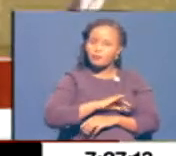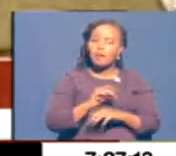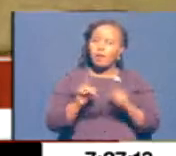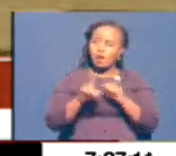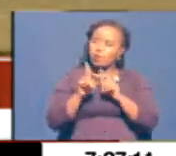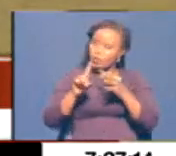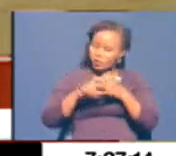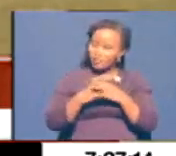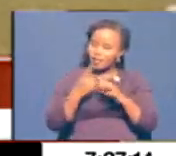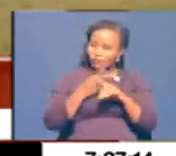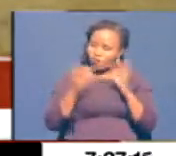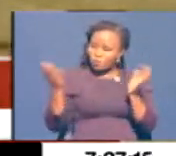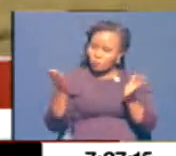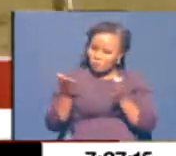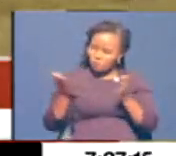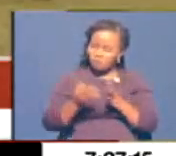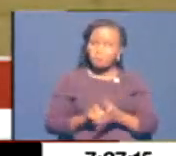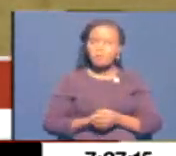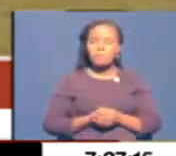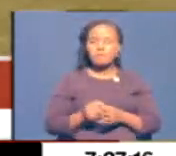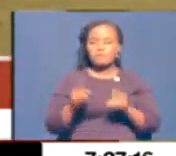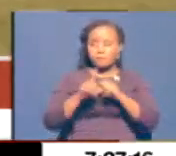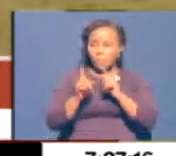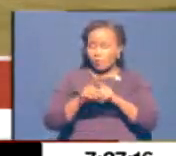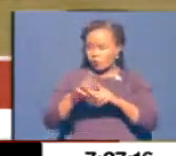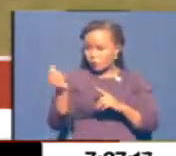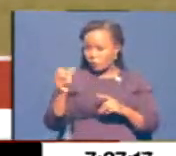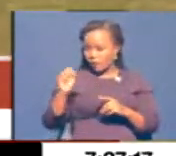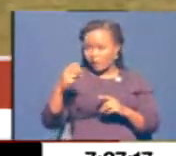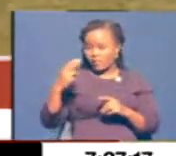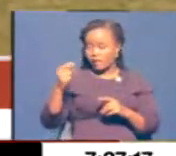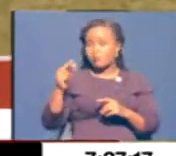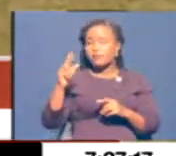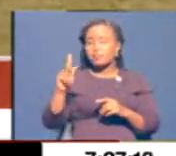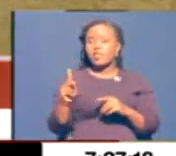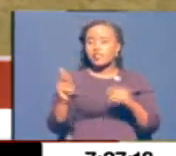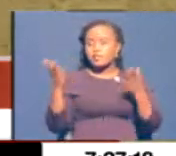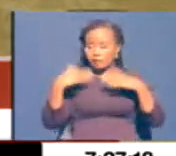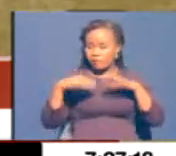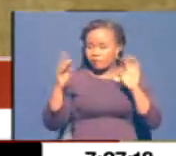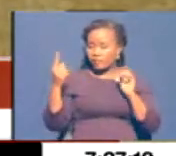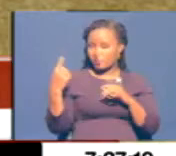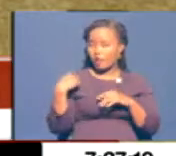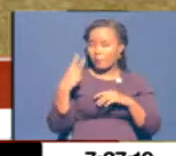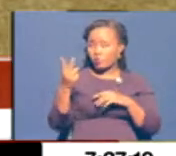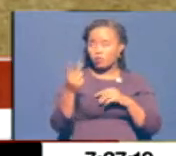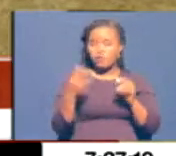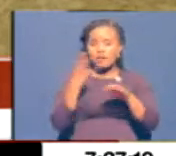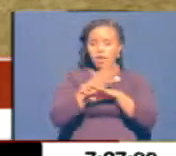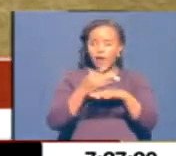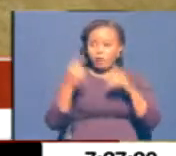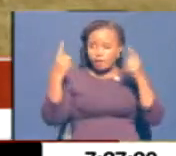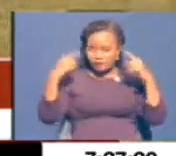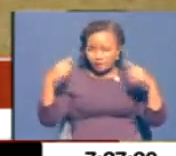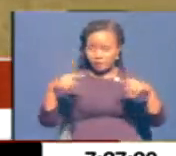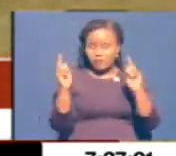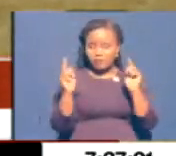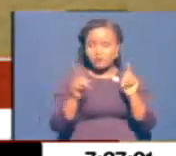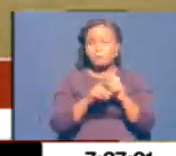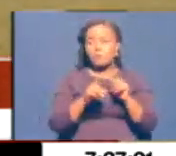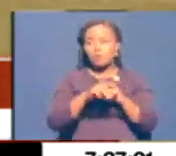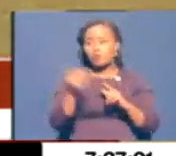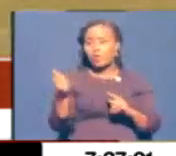left. Mshambulizi wa Sharks Eric Apaito alimaliza wa pili baada ya kunawiri mwezi huo, naye David Simiu wa